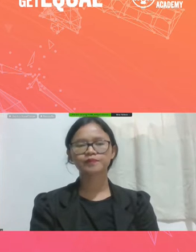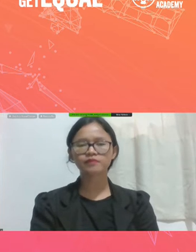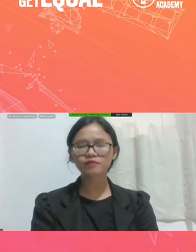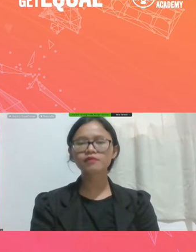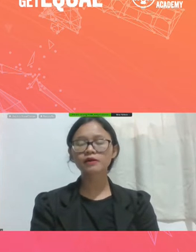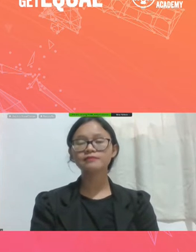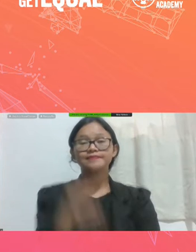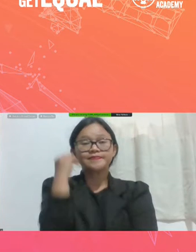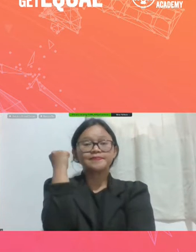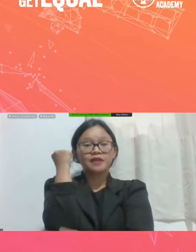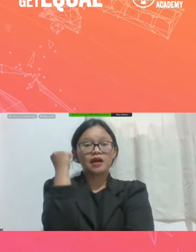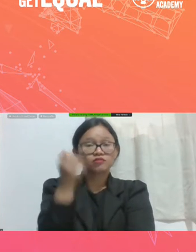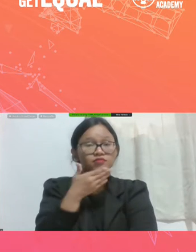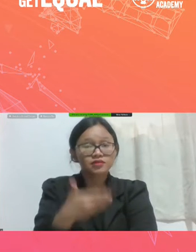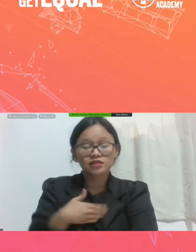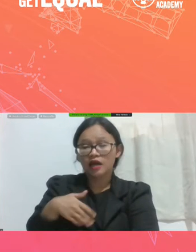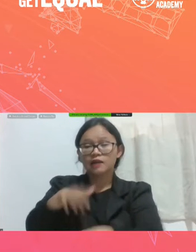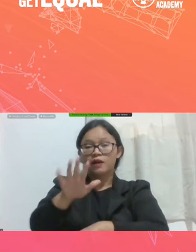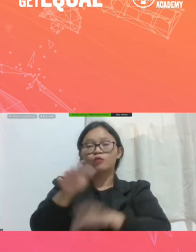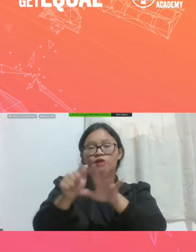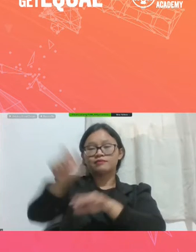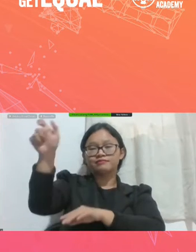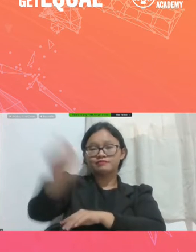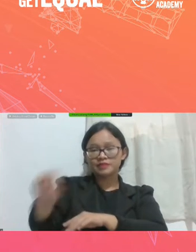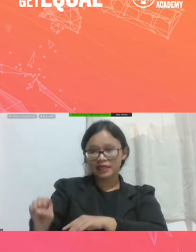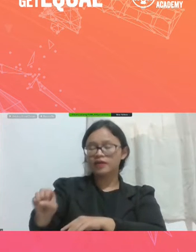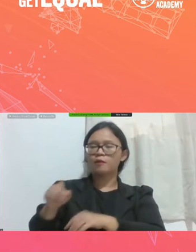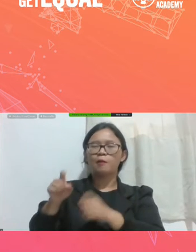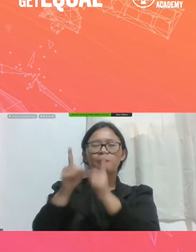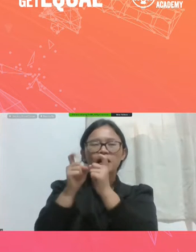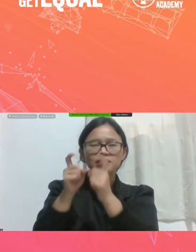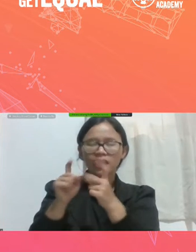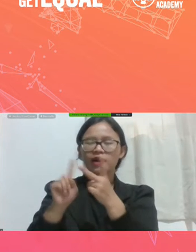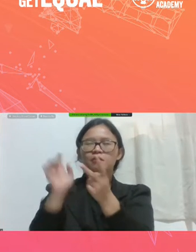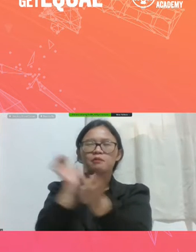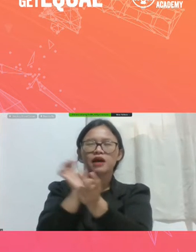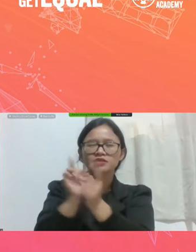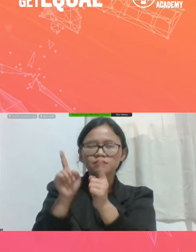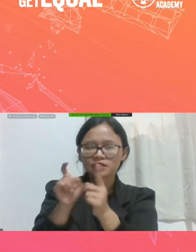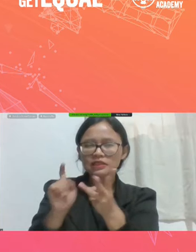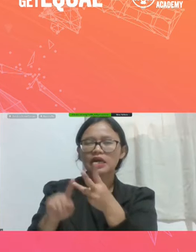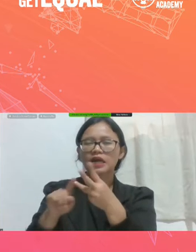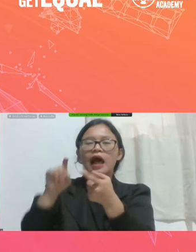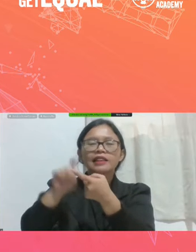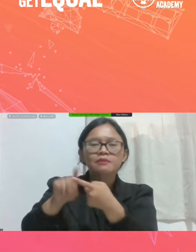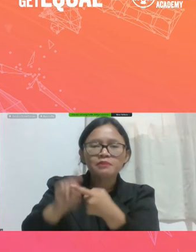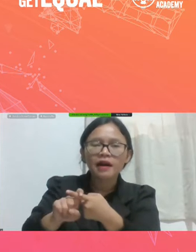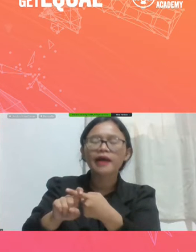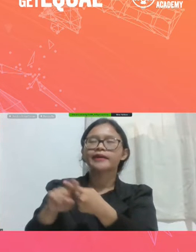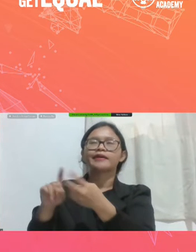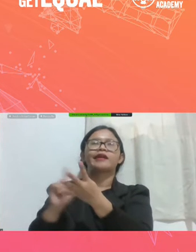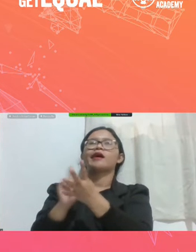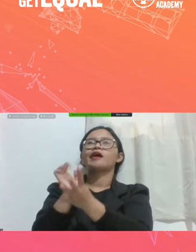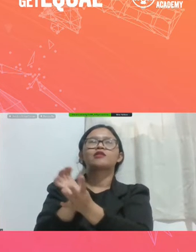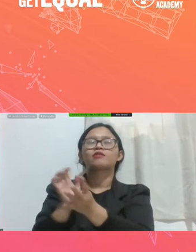Pelakunya ini kebanyakan orang yang dikenal 56%, teman, pacar, mantan pacar, teman sekolah, teman kerja, ada juga akun-akun anonim atau